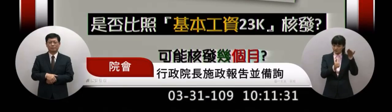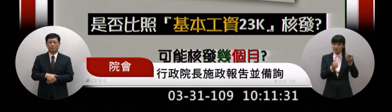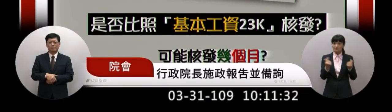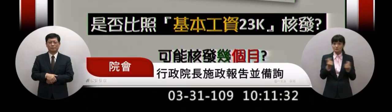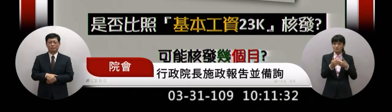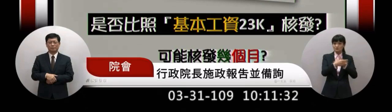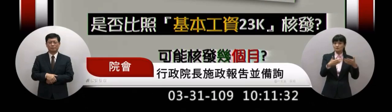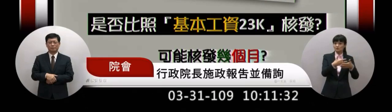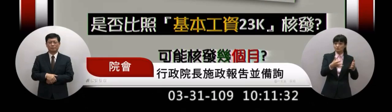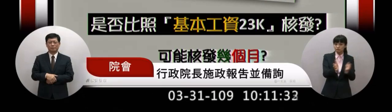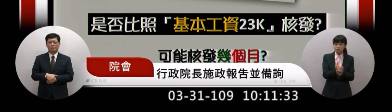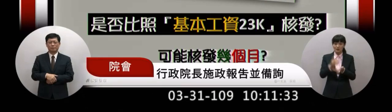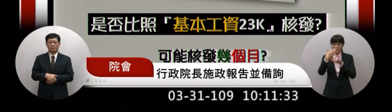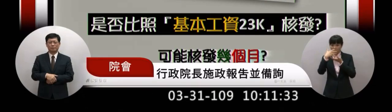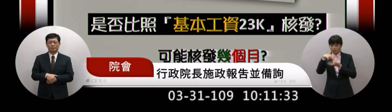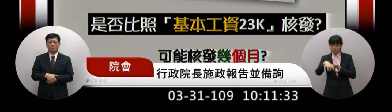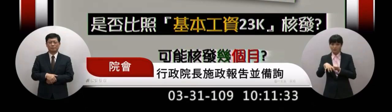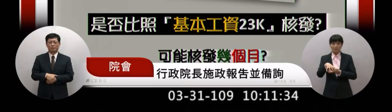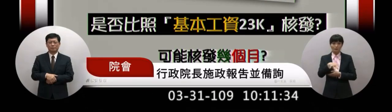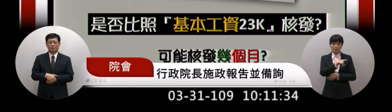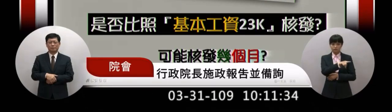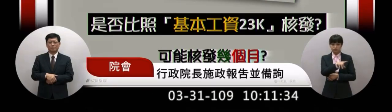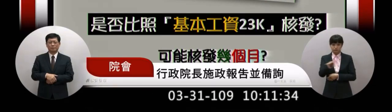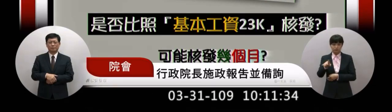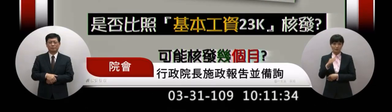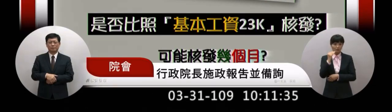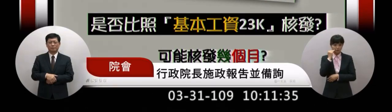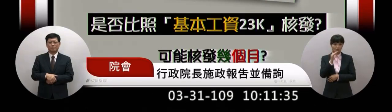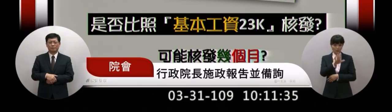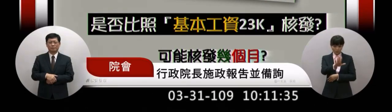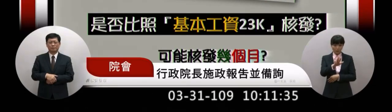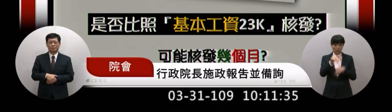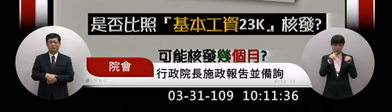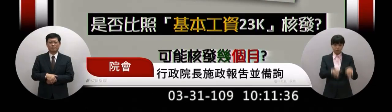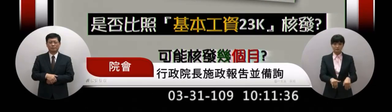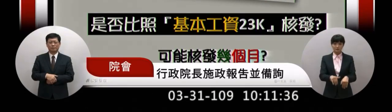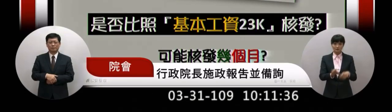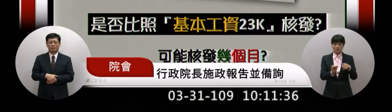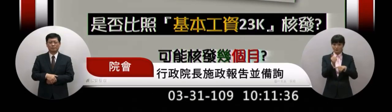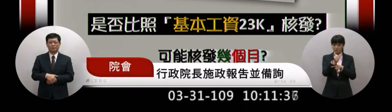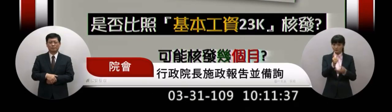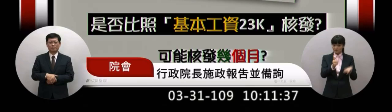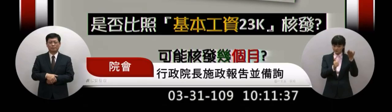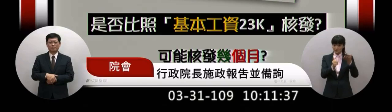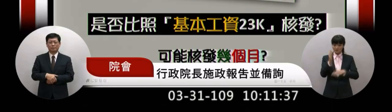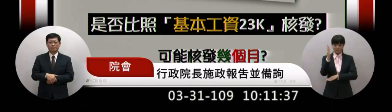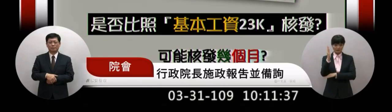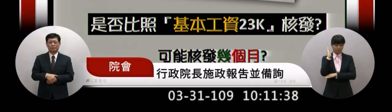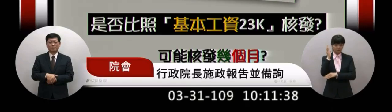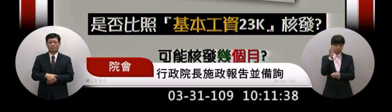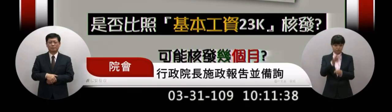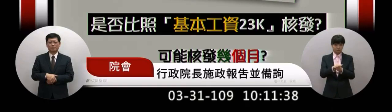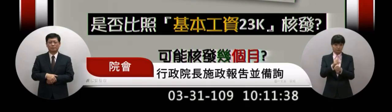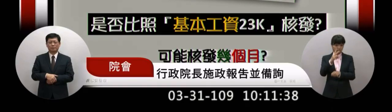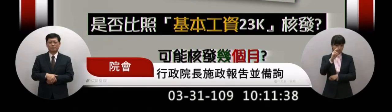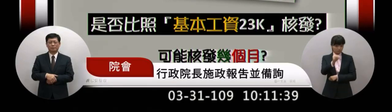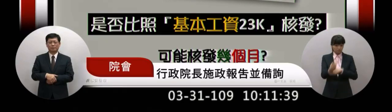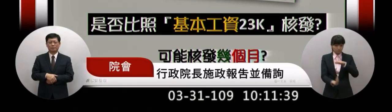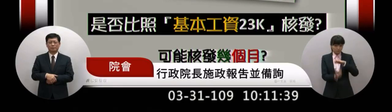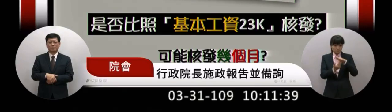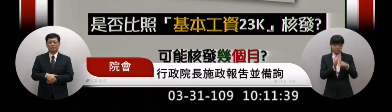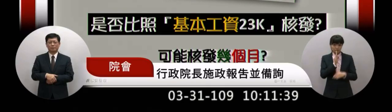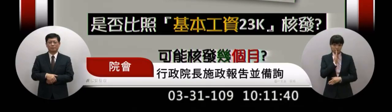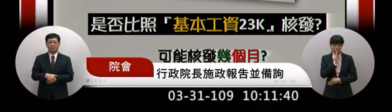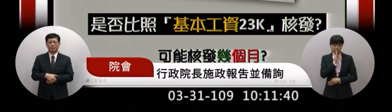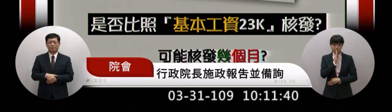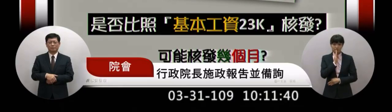么会哦，讲补助最高20000，20000哈、哦，啊，经济